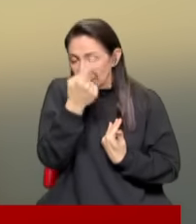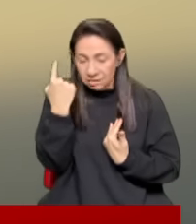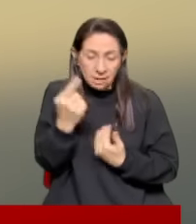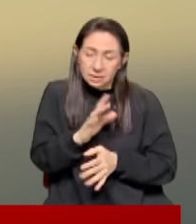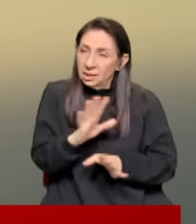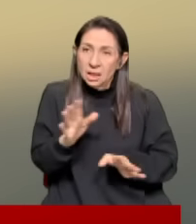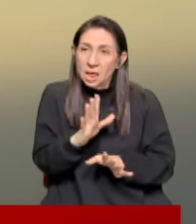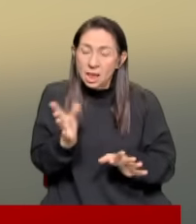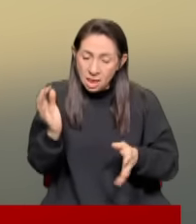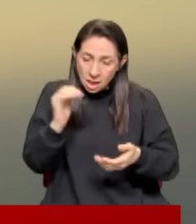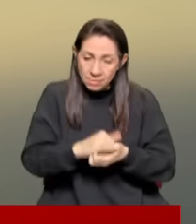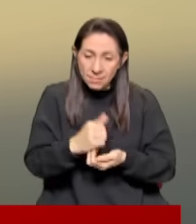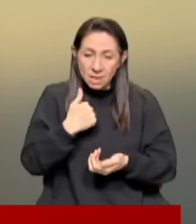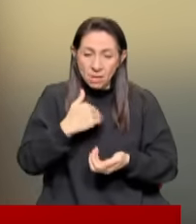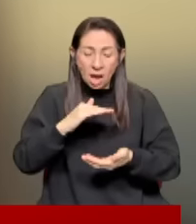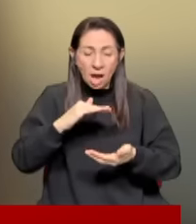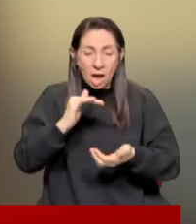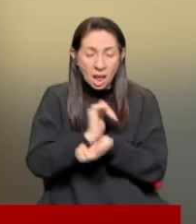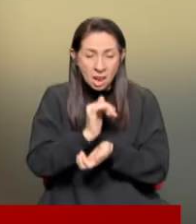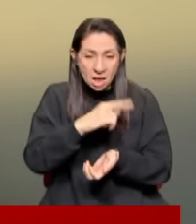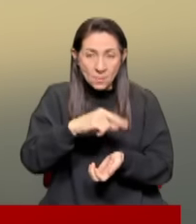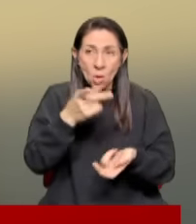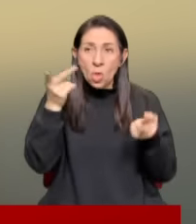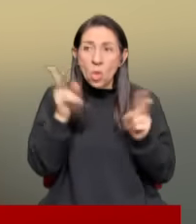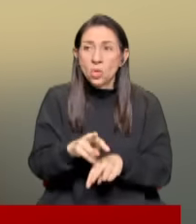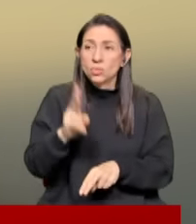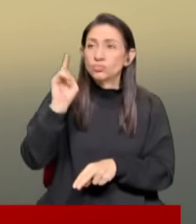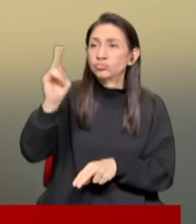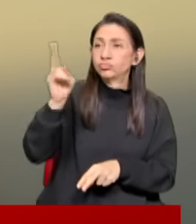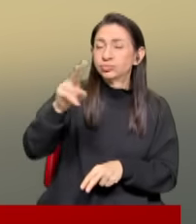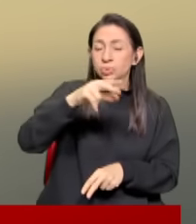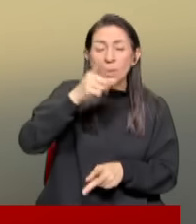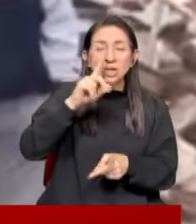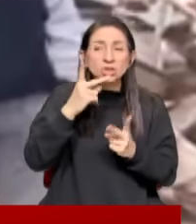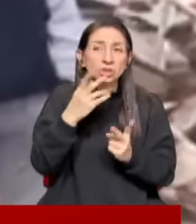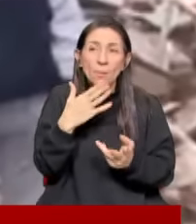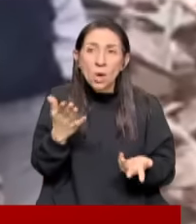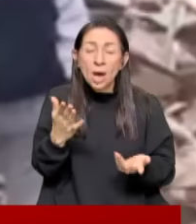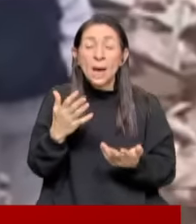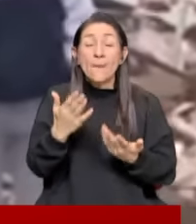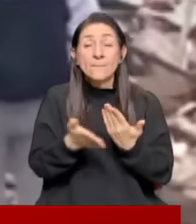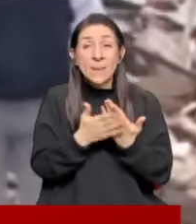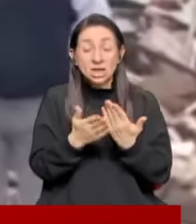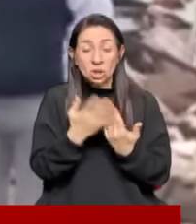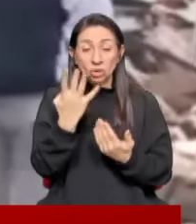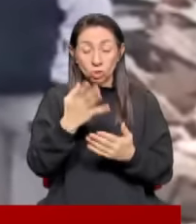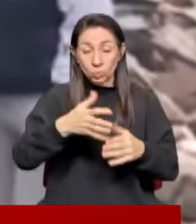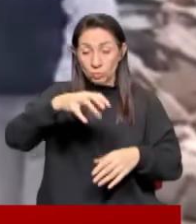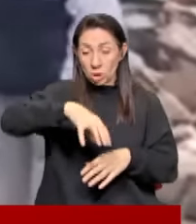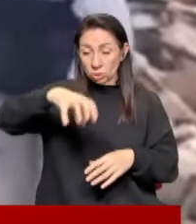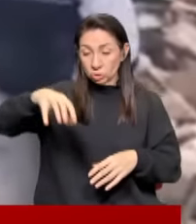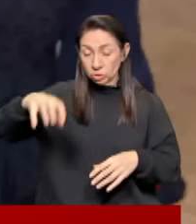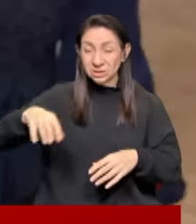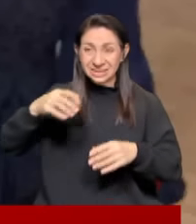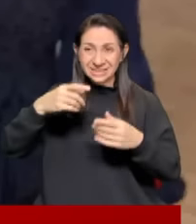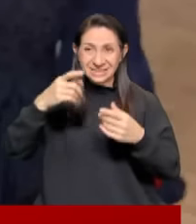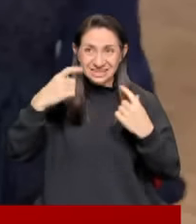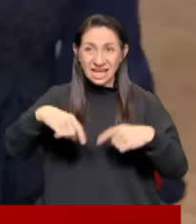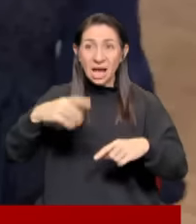değil. El birliğiyle benim ailemi öldürmüşler yani. Bunun başka bir açıklaması yok. Kahramanmaraş'ta 4 bloklu Hamidiye sitesinde